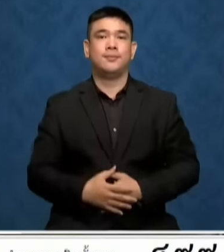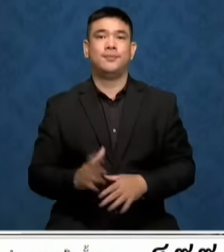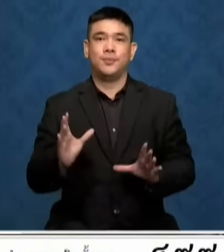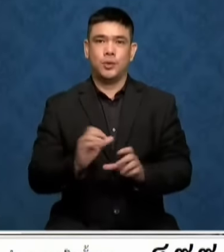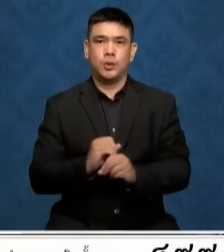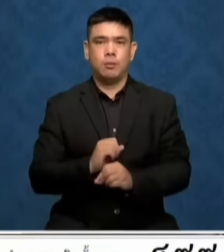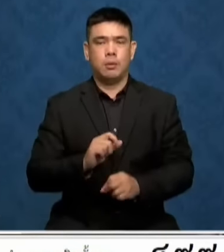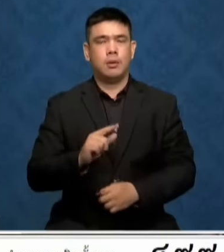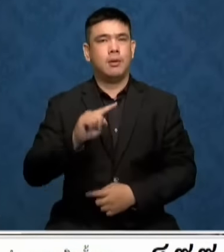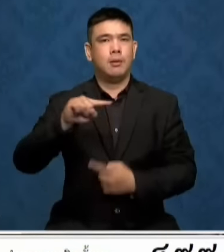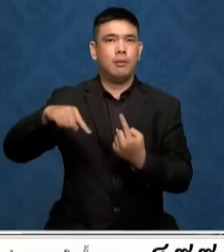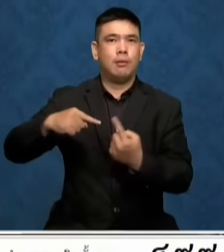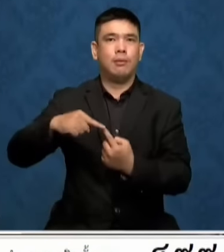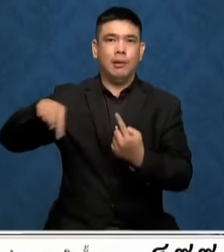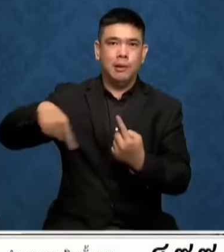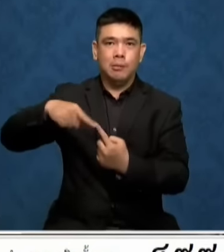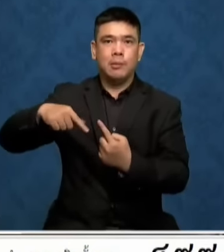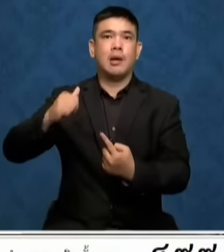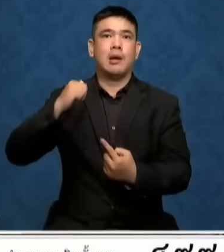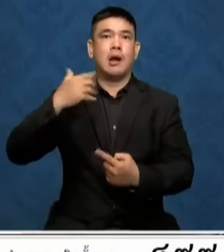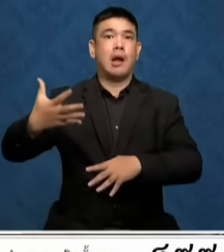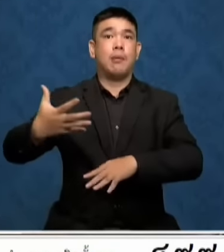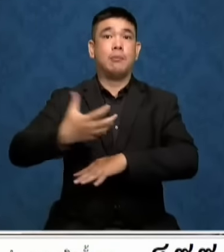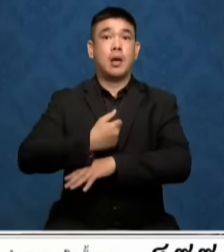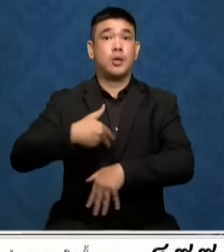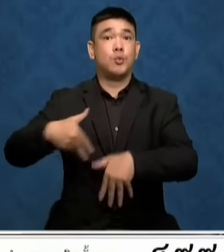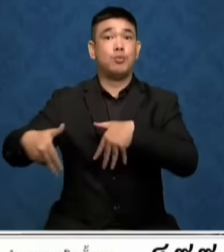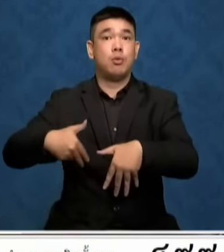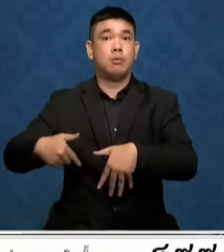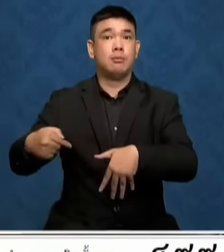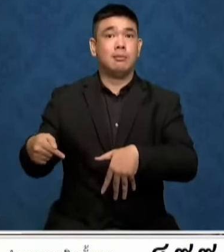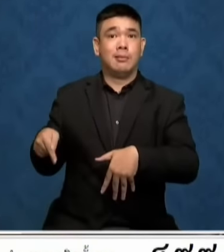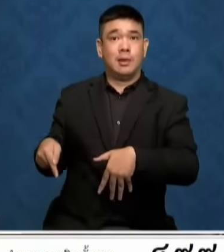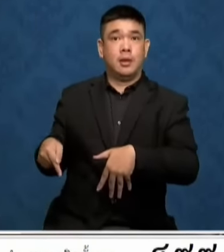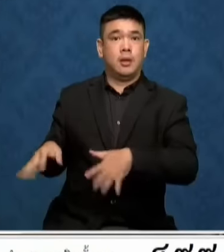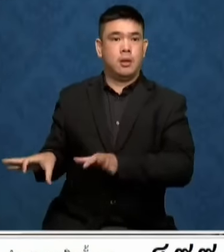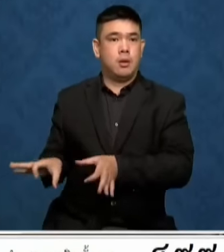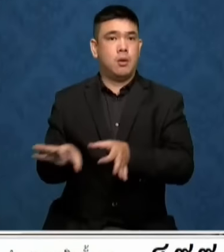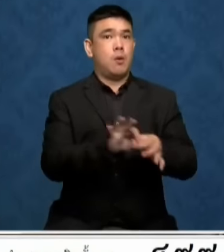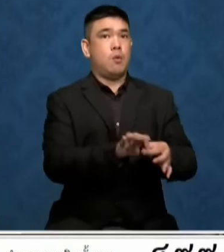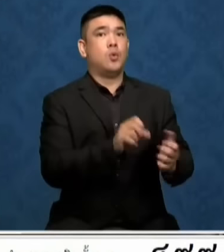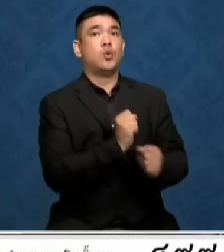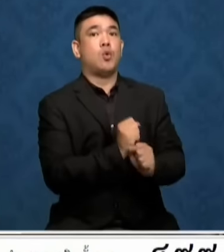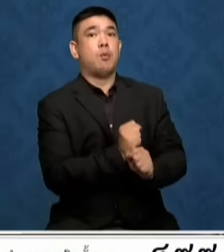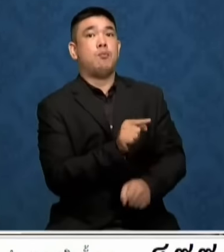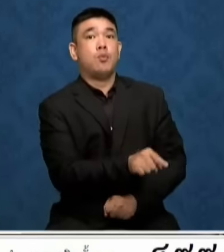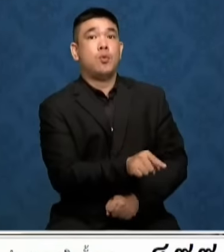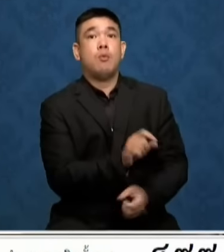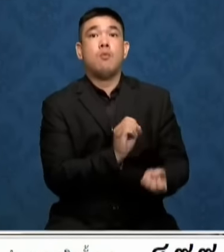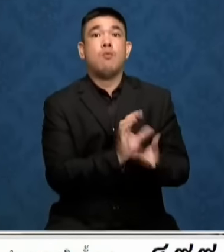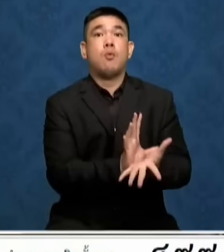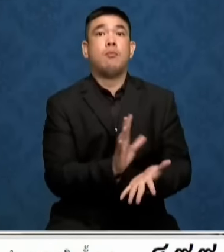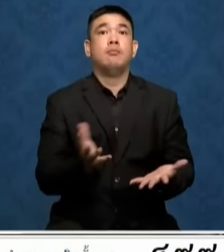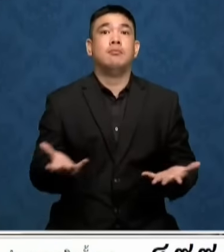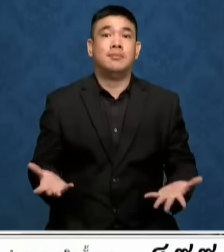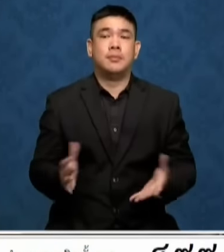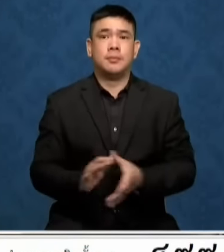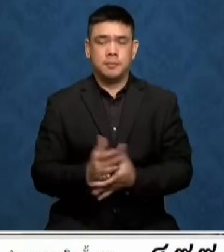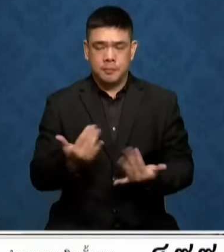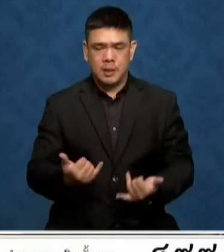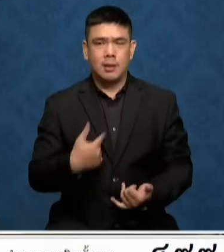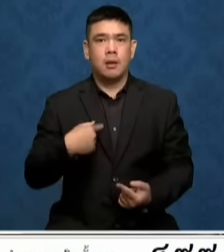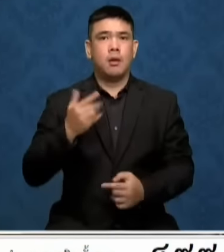งจรนี้คือการนำอำนาจที่ไม่ได้มาจากประชาชนมาใช้ทำลายอำนาจจากประชาชนแล้ววงจร